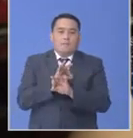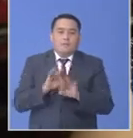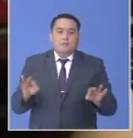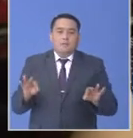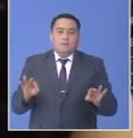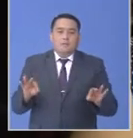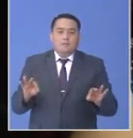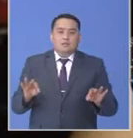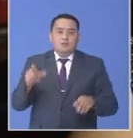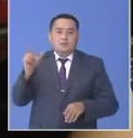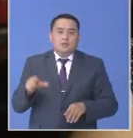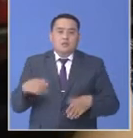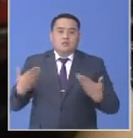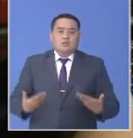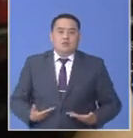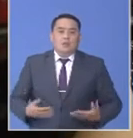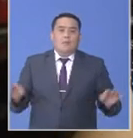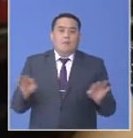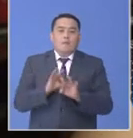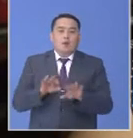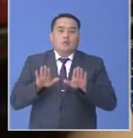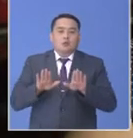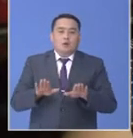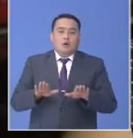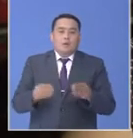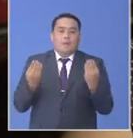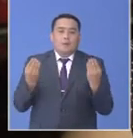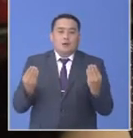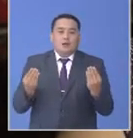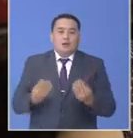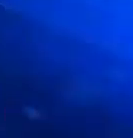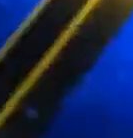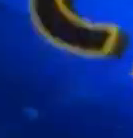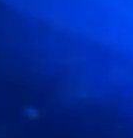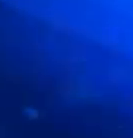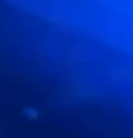то человек не живет, а поет. А это так прекрасно.